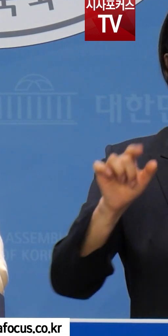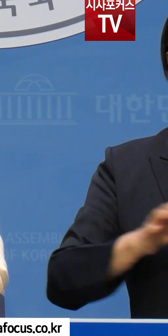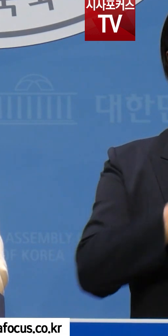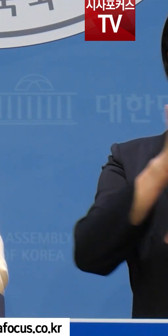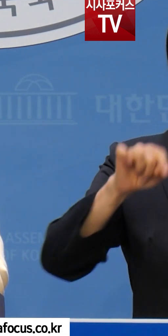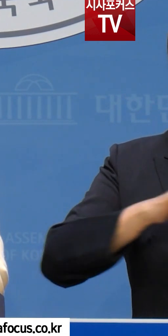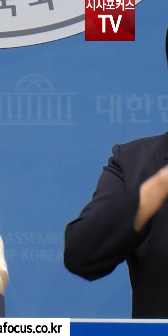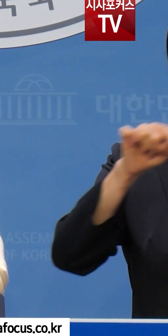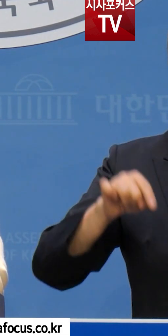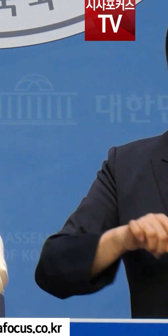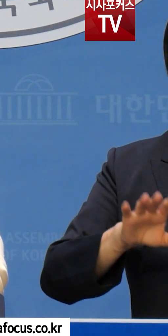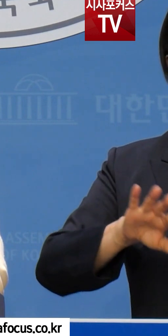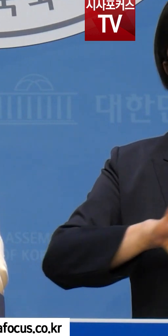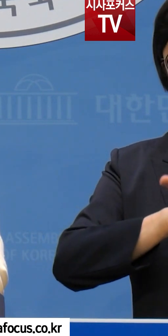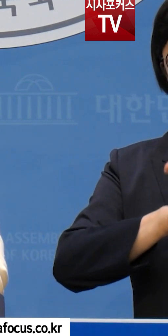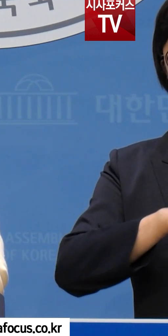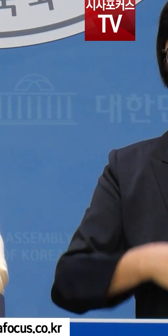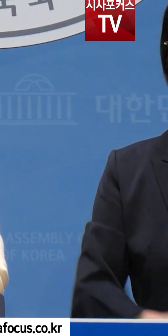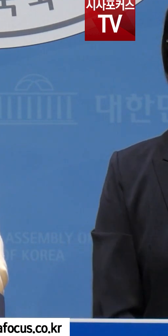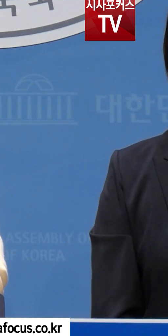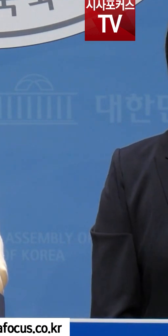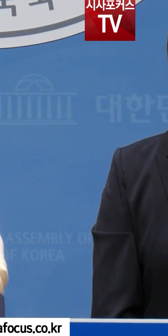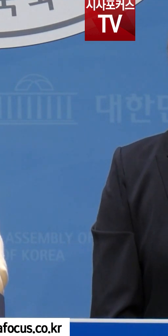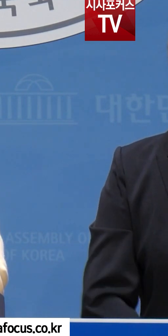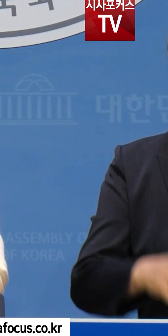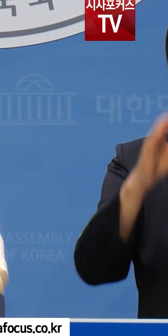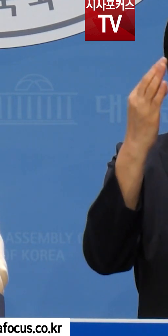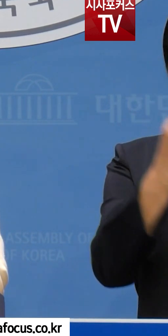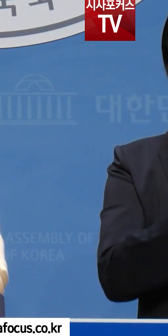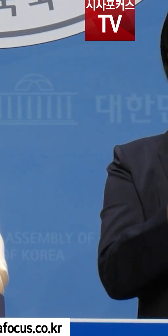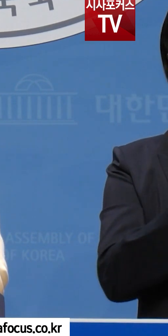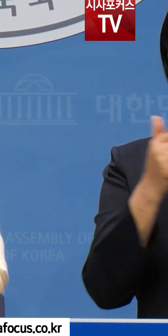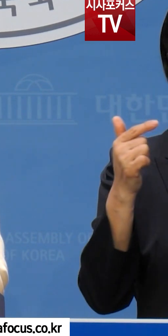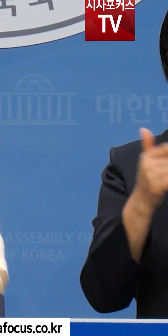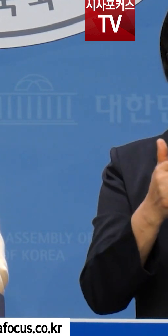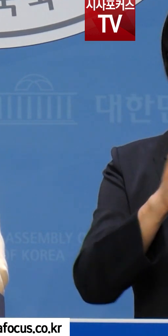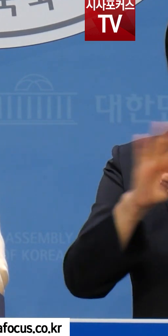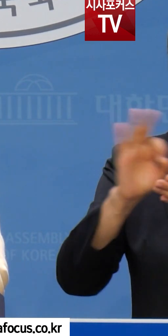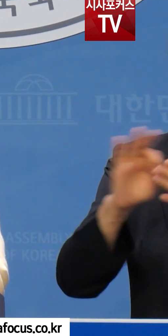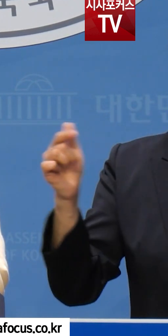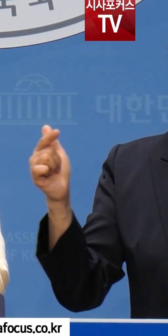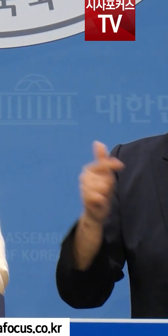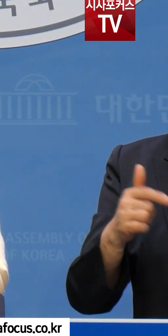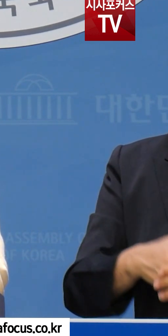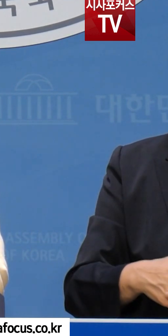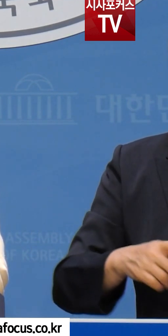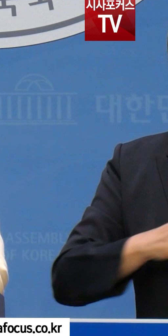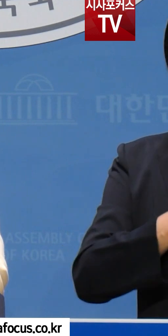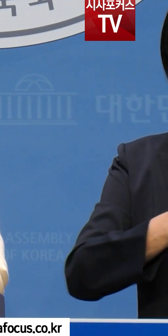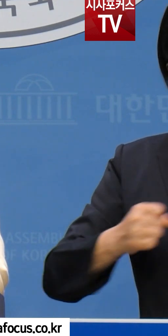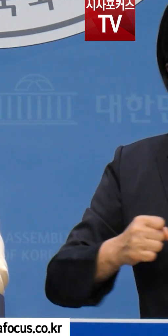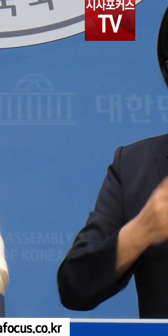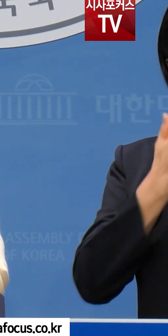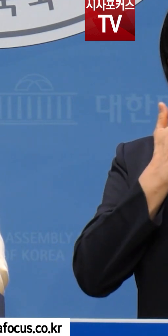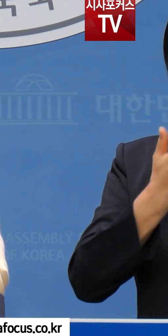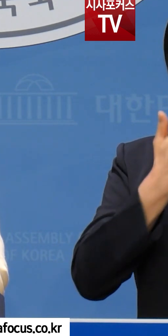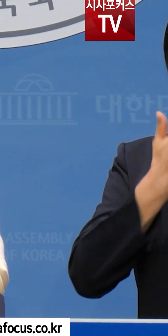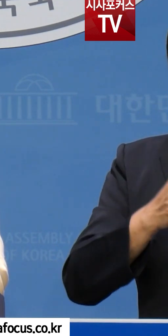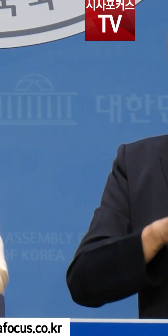운영과는 전혀 다릅니다. 수입 줄면 지출 줄이고 허리띠 졸라매는